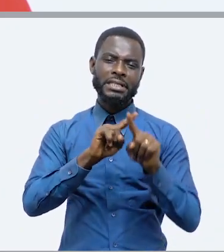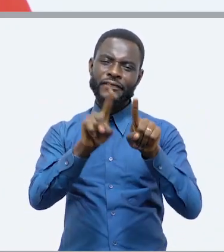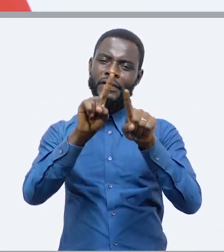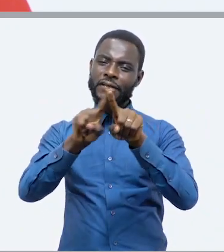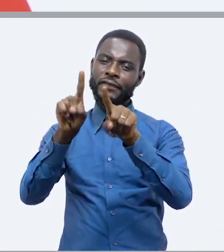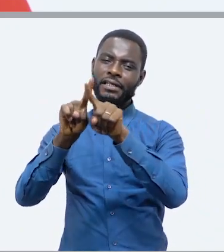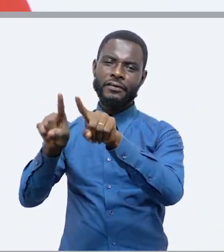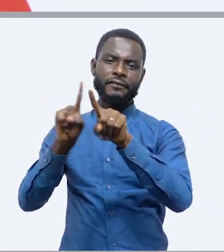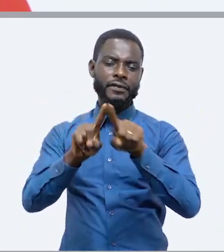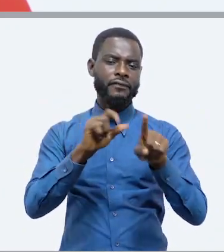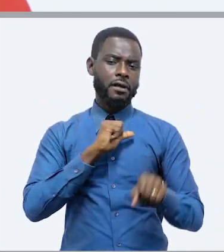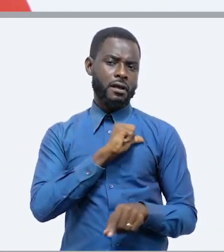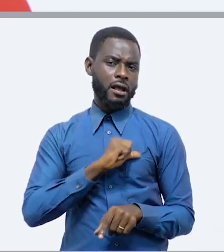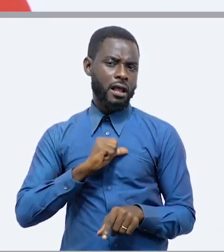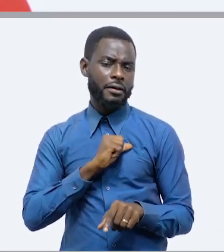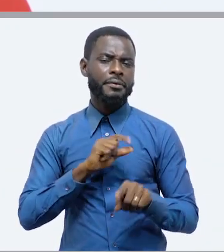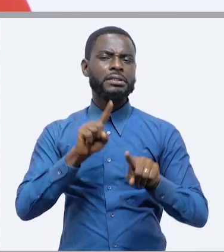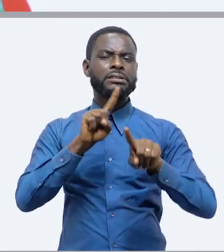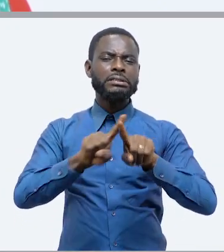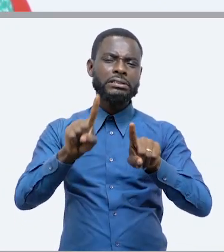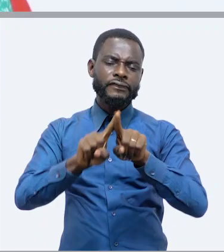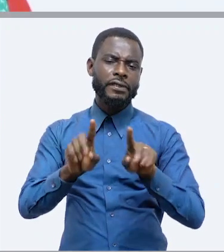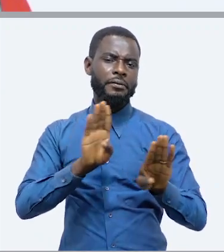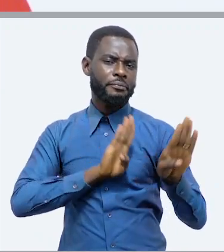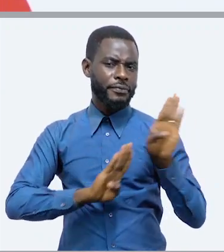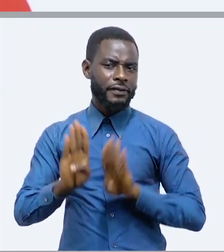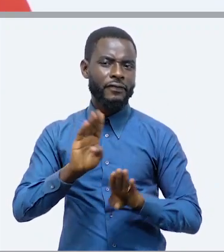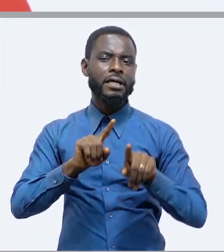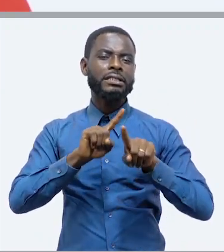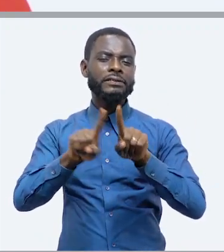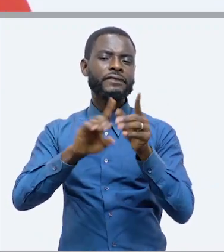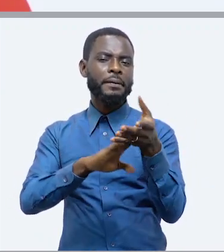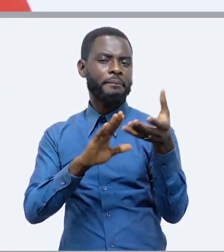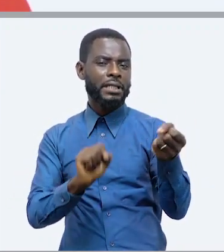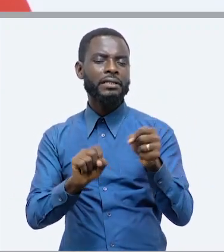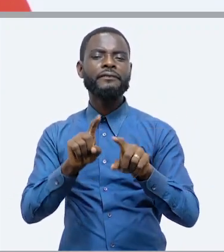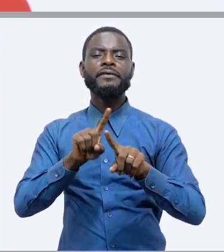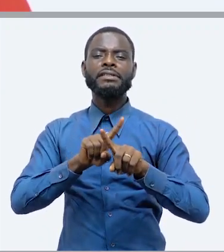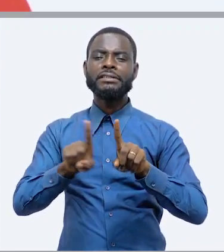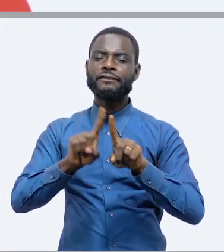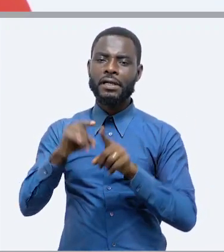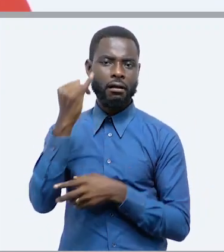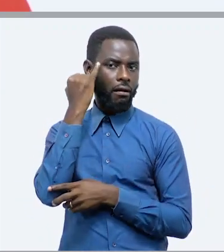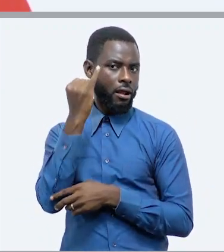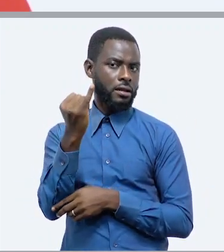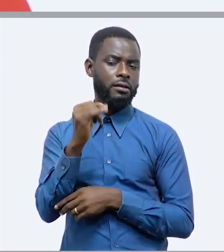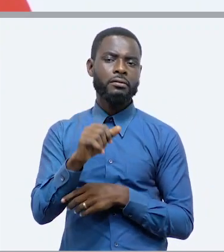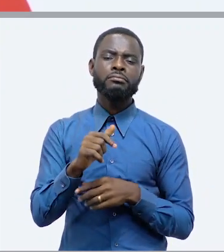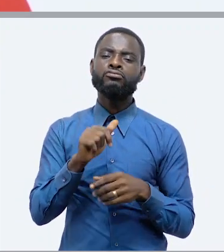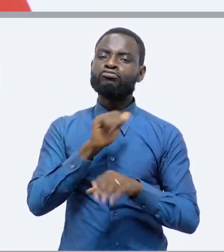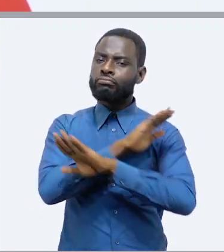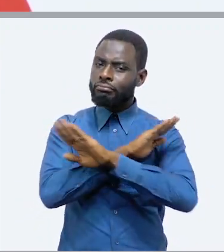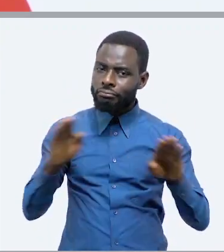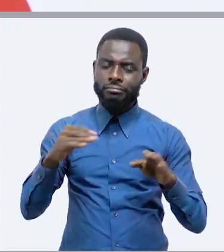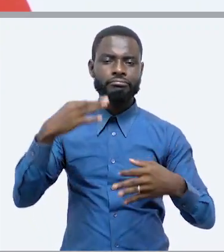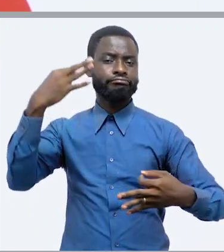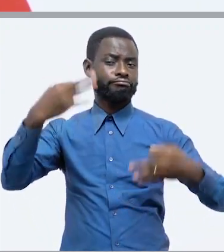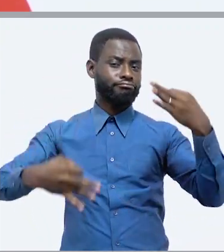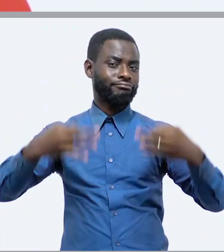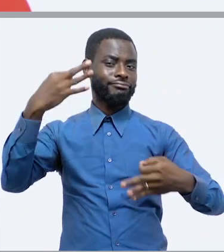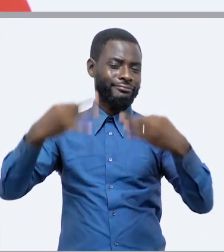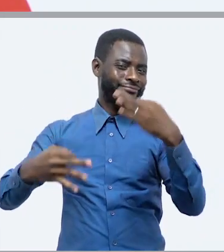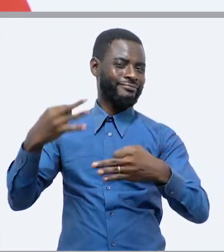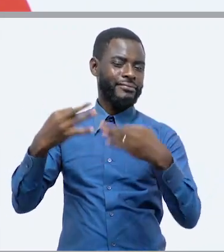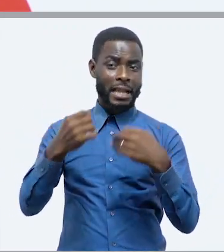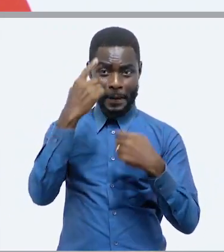afe fang. Ike bokpangbe, shisane kobehe, ake ni ike bokpangbe ye e chon wake. Inye ni inkebu